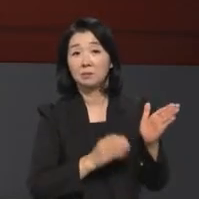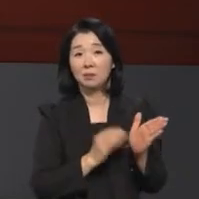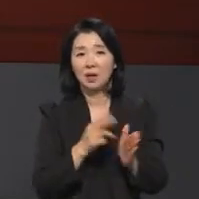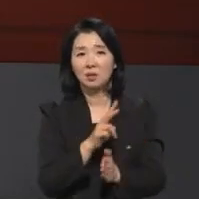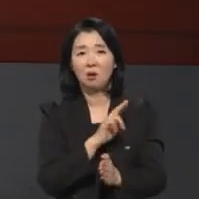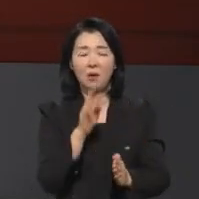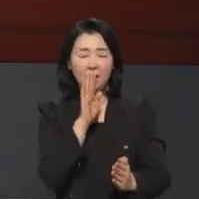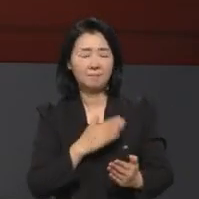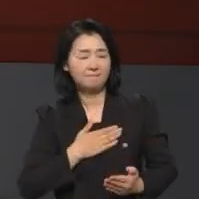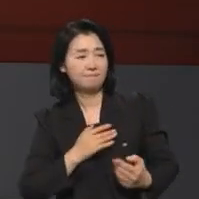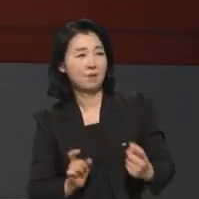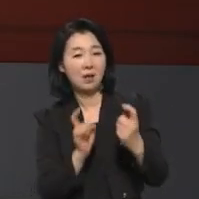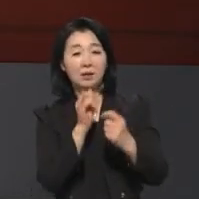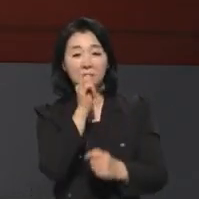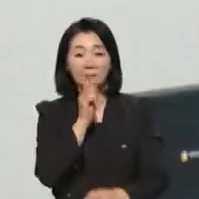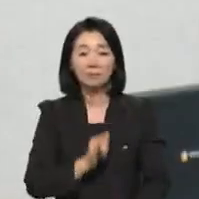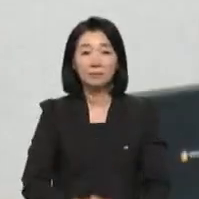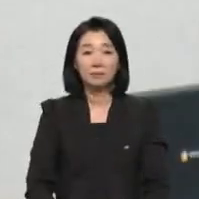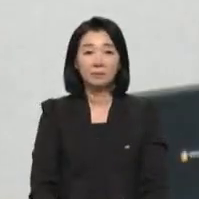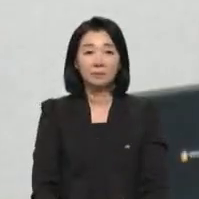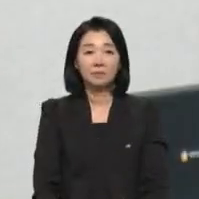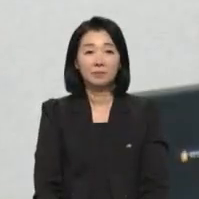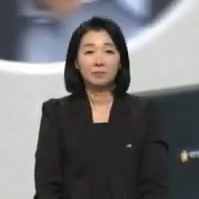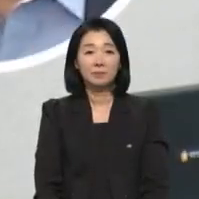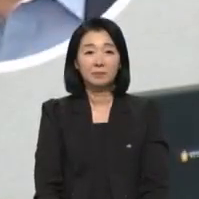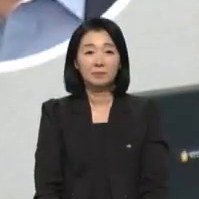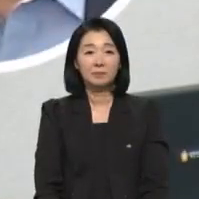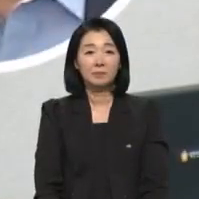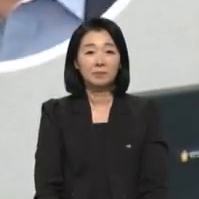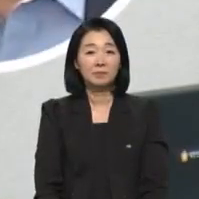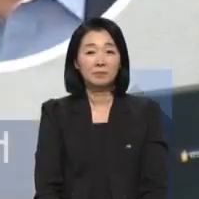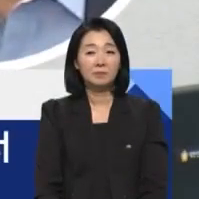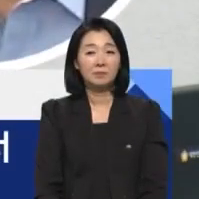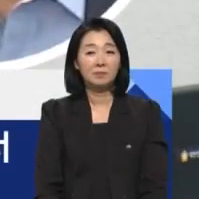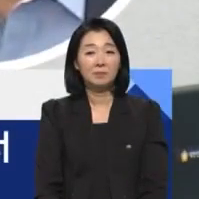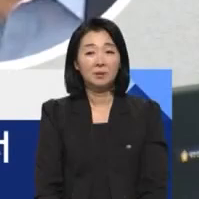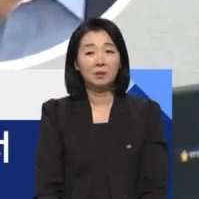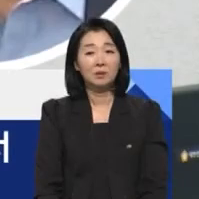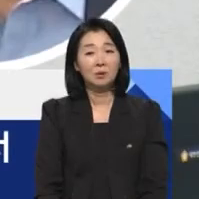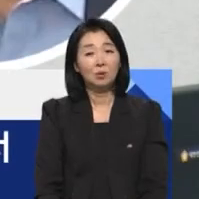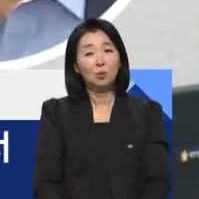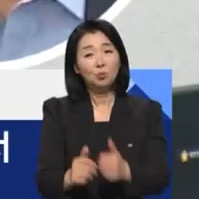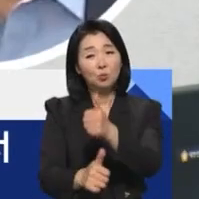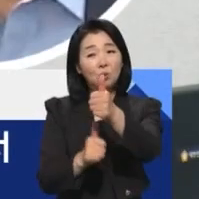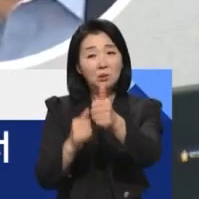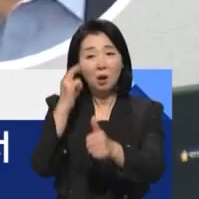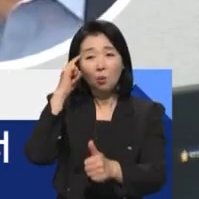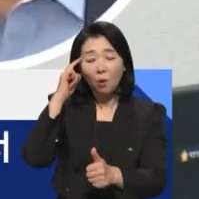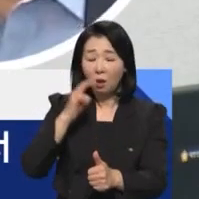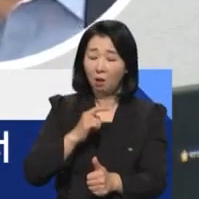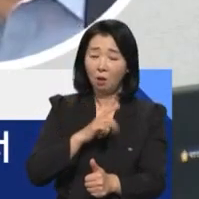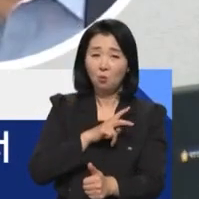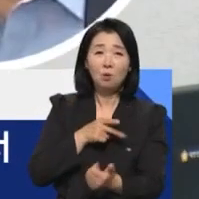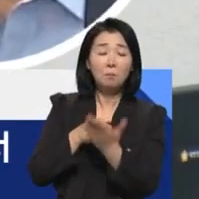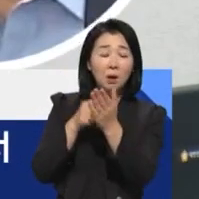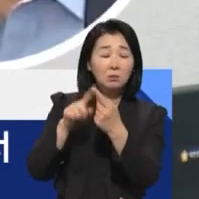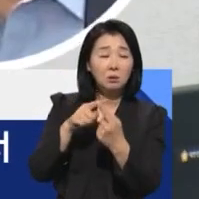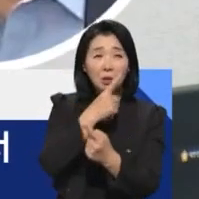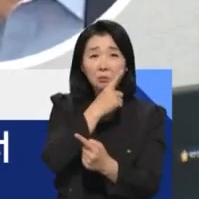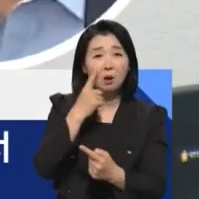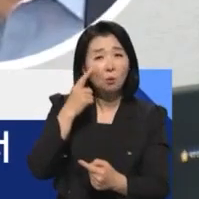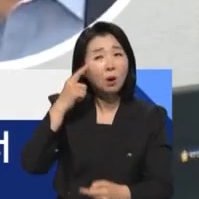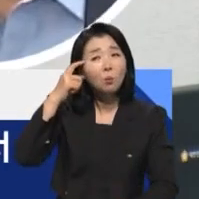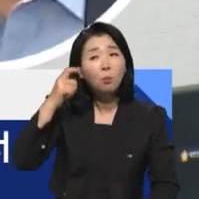섞인 말싸움도 오갔습니다. 그런데 위원장이 왜 의원의 발언에 대해서 사실관계를 확인한다는 식으로